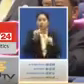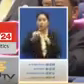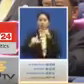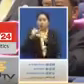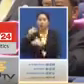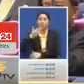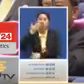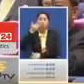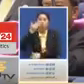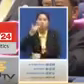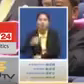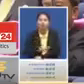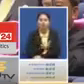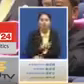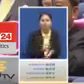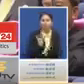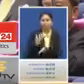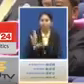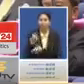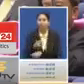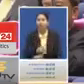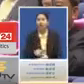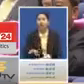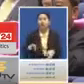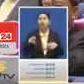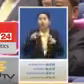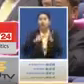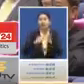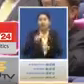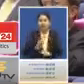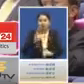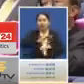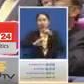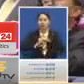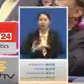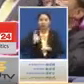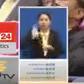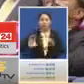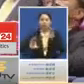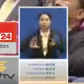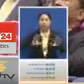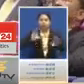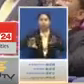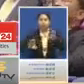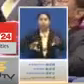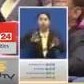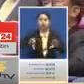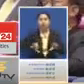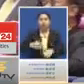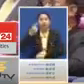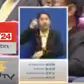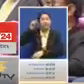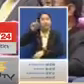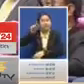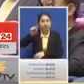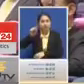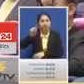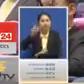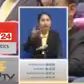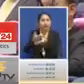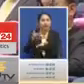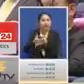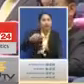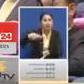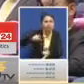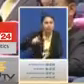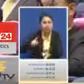กันก็จะทุ่มเทกับทุกโครงการเมกะโปรเจกต์ไล่ลงไปอัดฉีดลงไปโดยไม่คำนึงว่าเม็ดเงินผลง